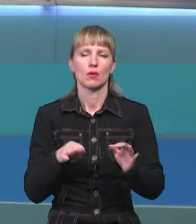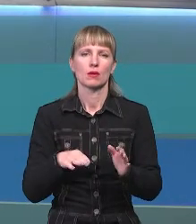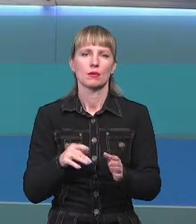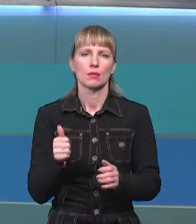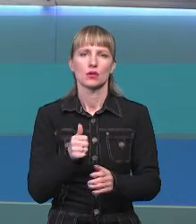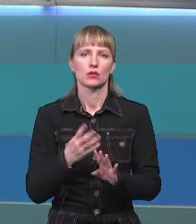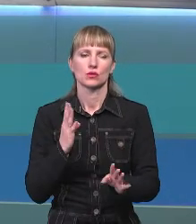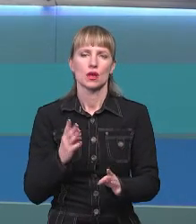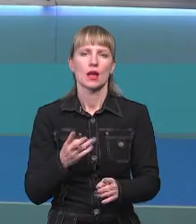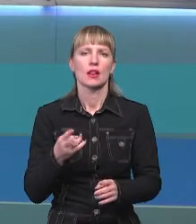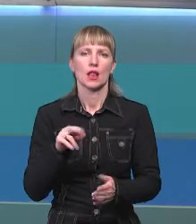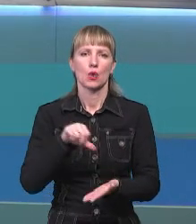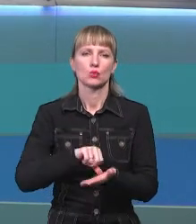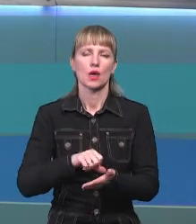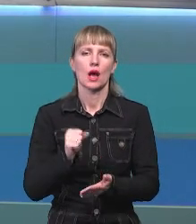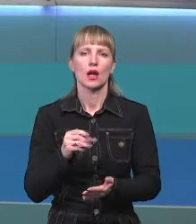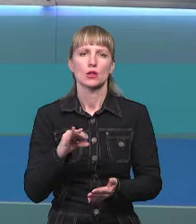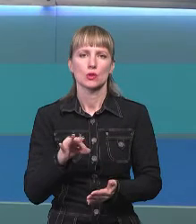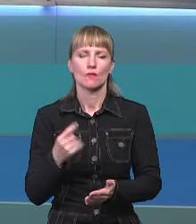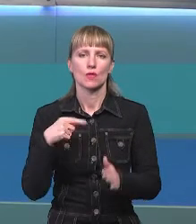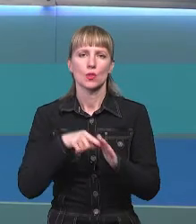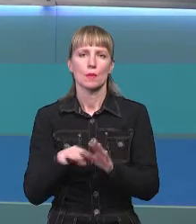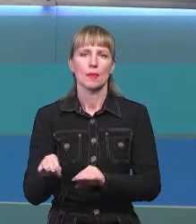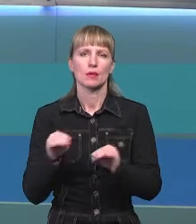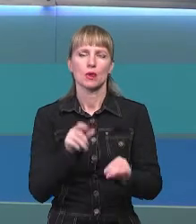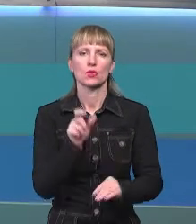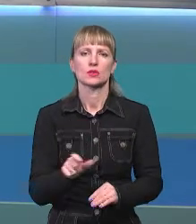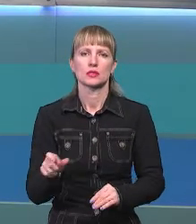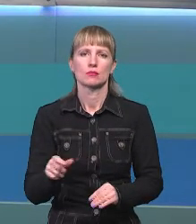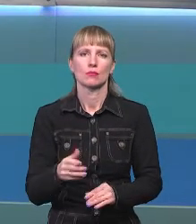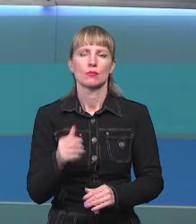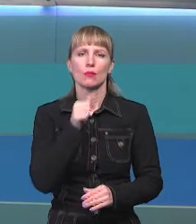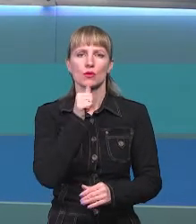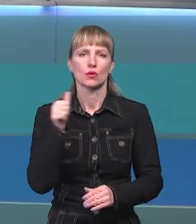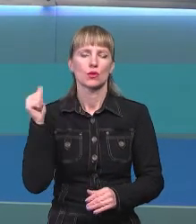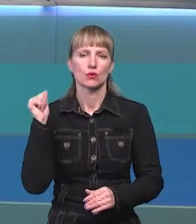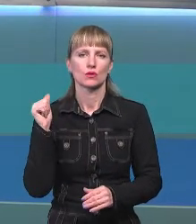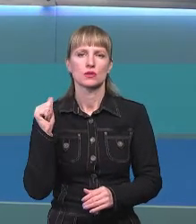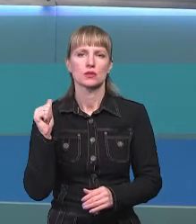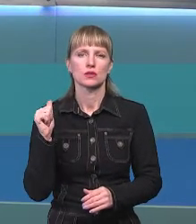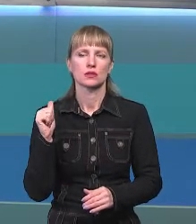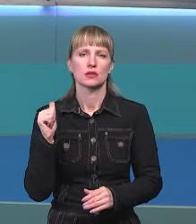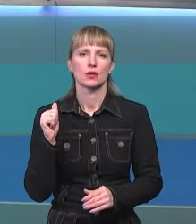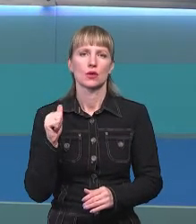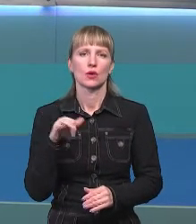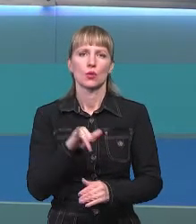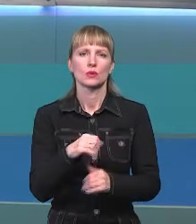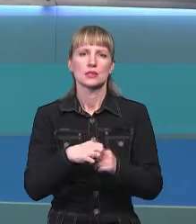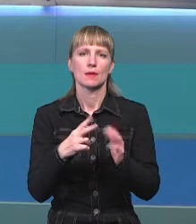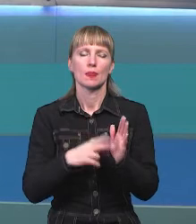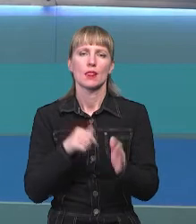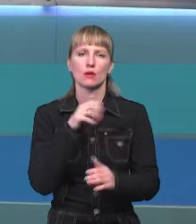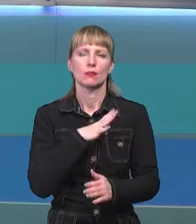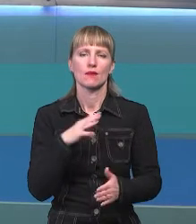для учасників АТО та внутрішньопереміщених осіб у минулому році, у 2017 році, да,